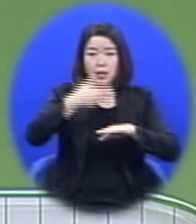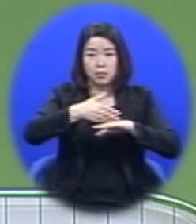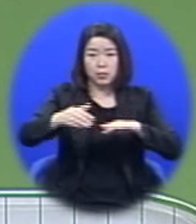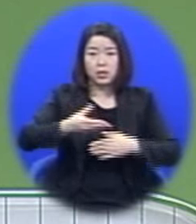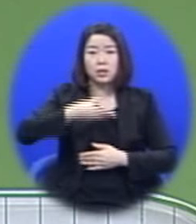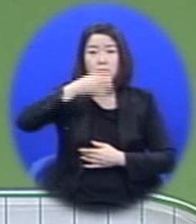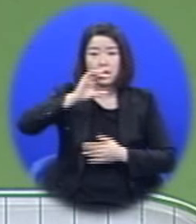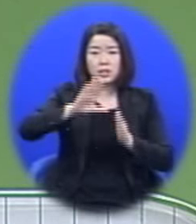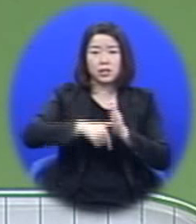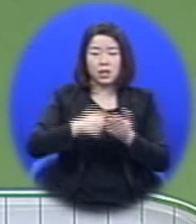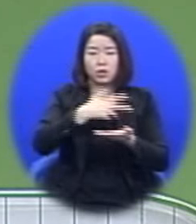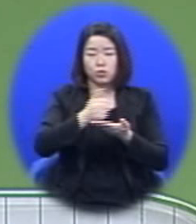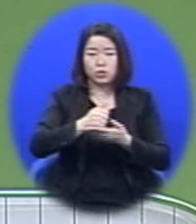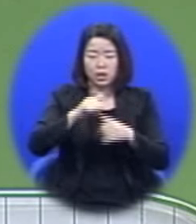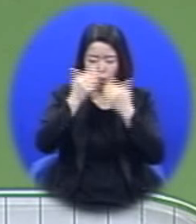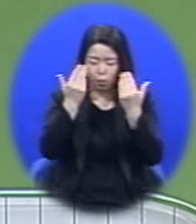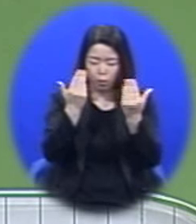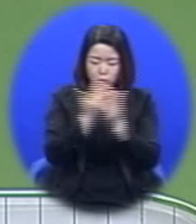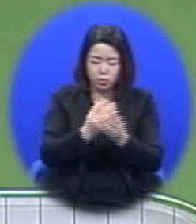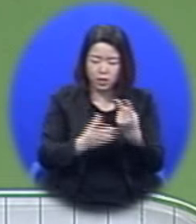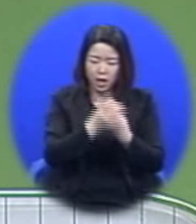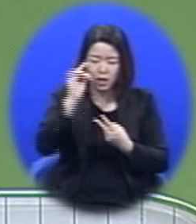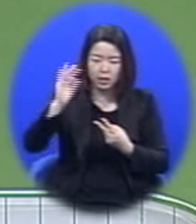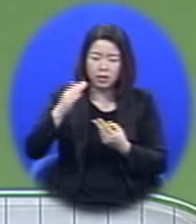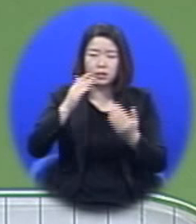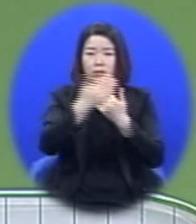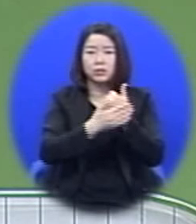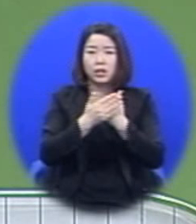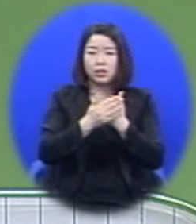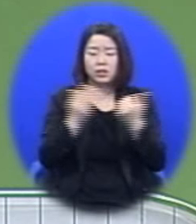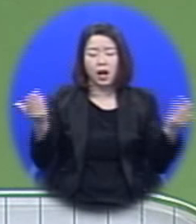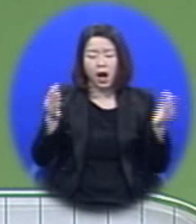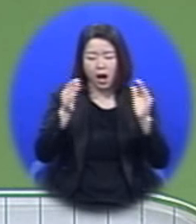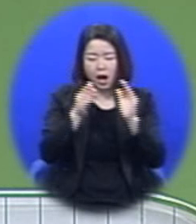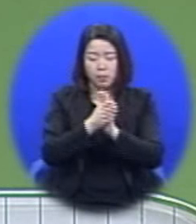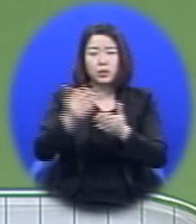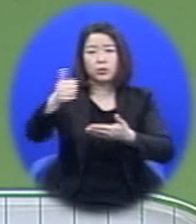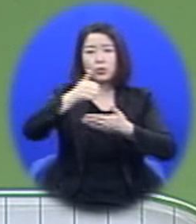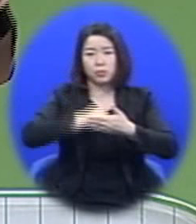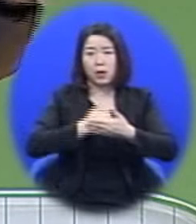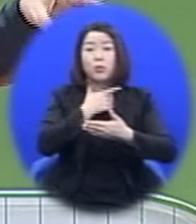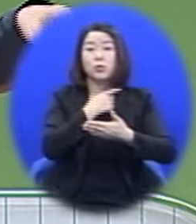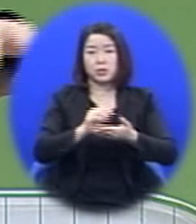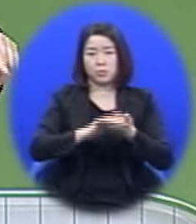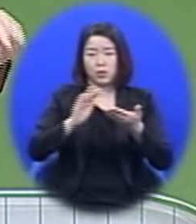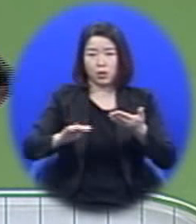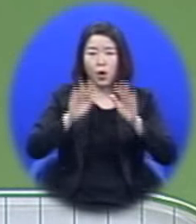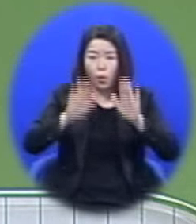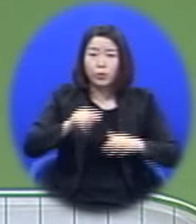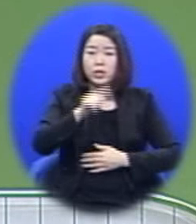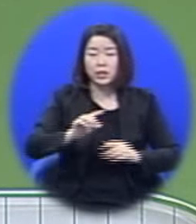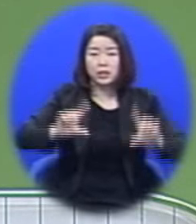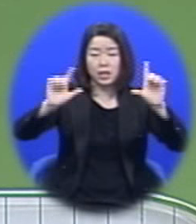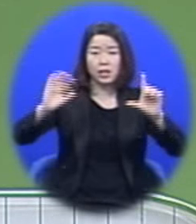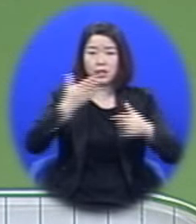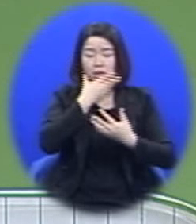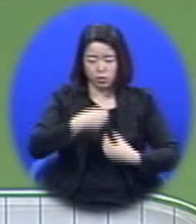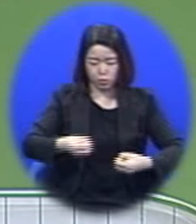주님과 온전히 하나 되는 이 은혜를 제가 아멘으로 받겠습니다. 오늘이 그날이 되기를